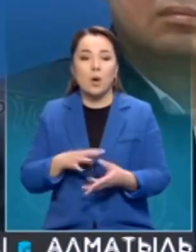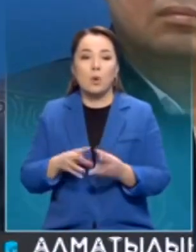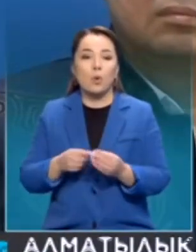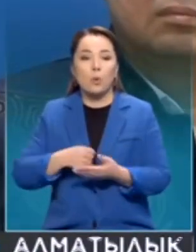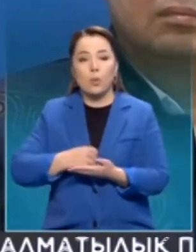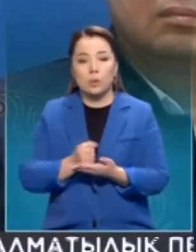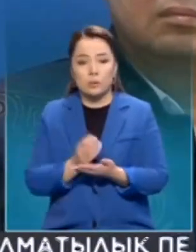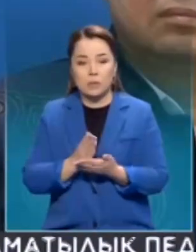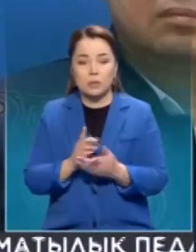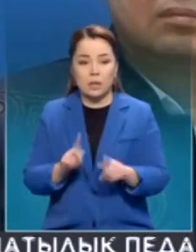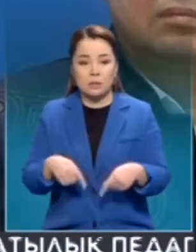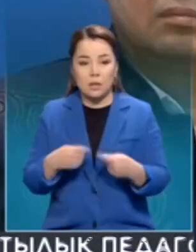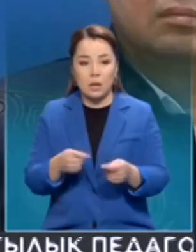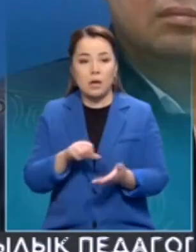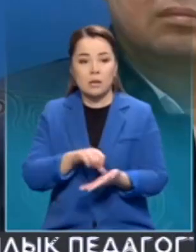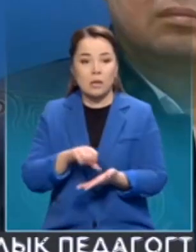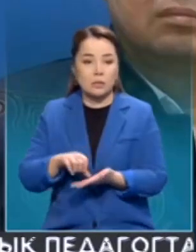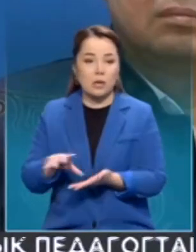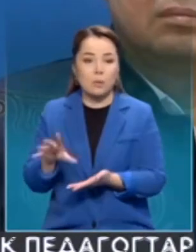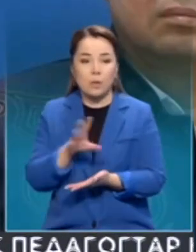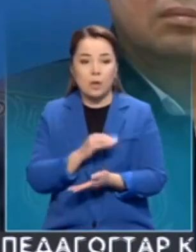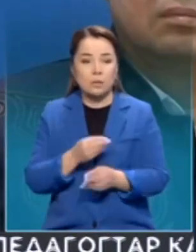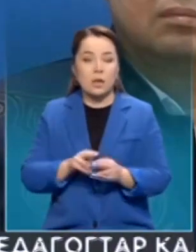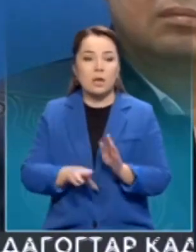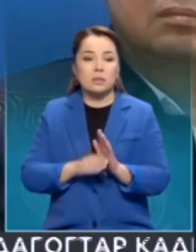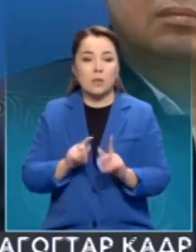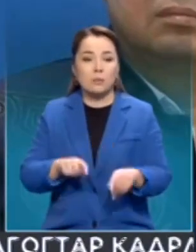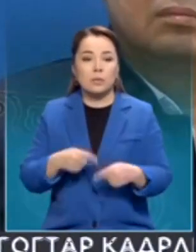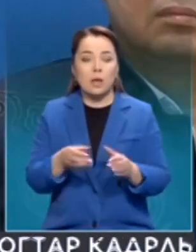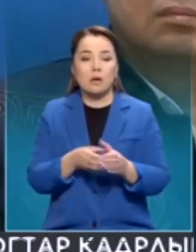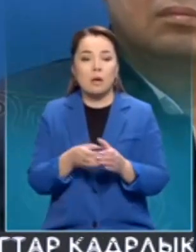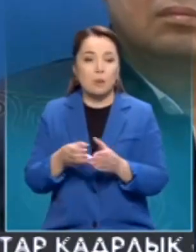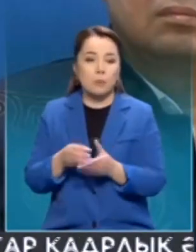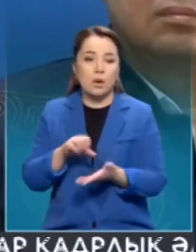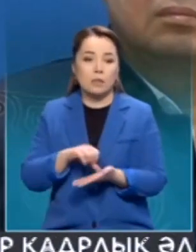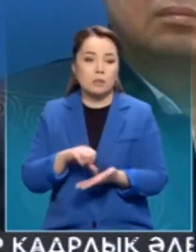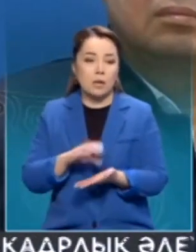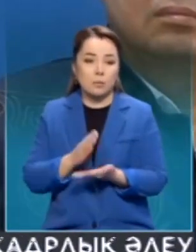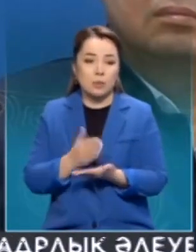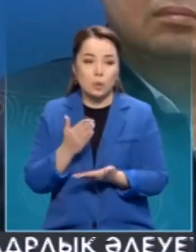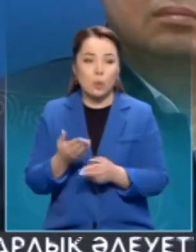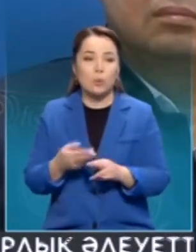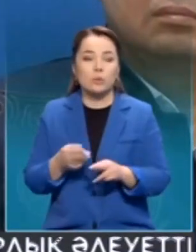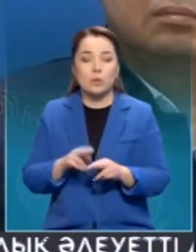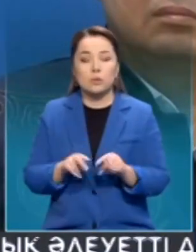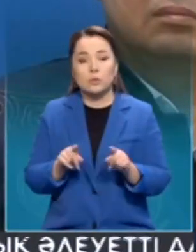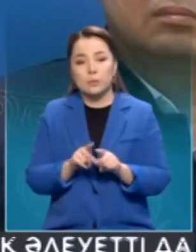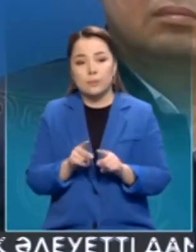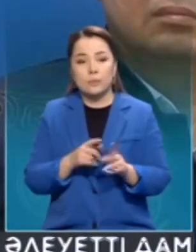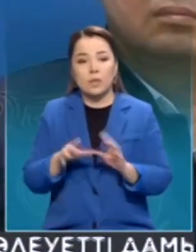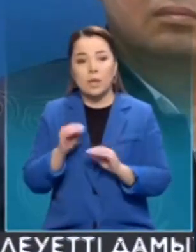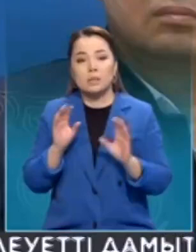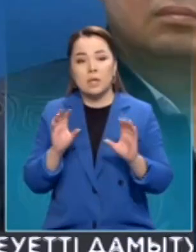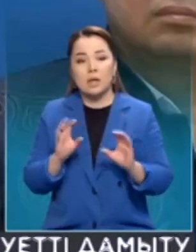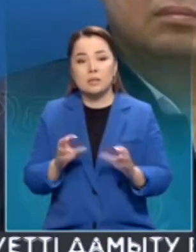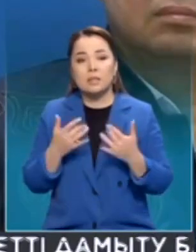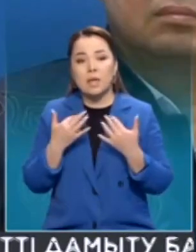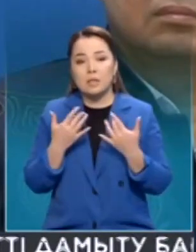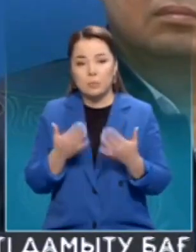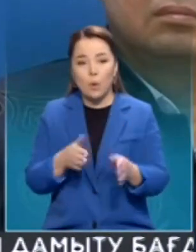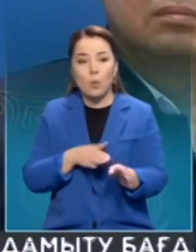алып отырмыз. Біздің кандидаттарымыздың барлығы сайлау алды кампаниясына қатысуға, сонымен қатар барлығы заңның